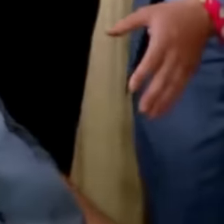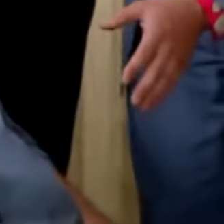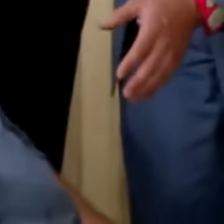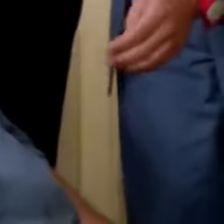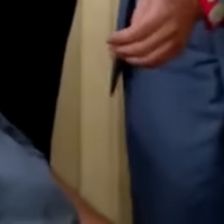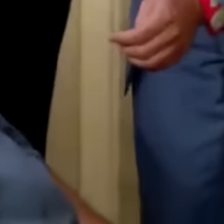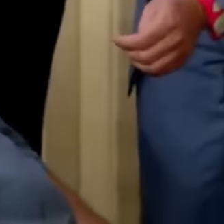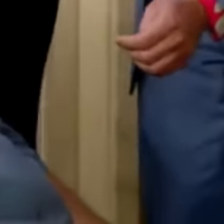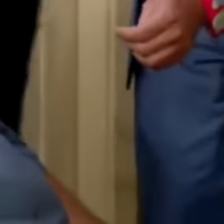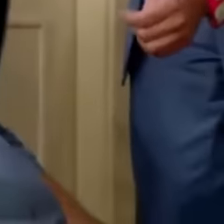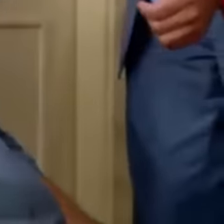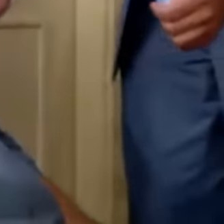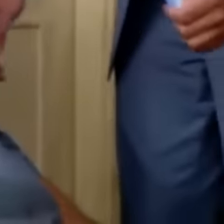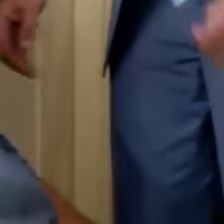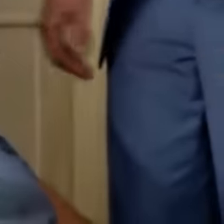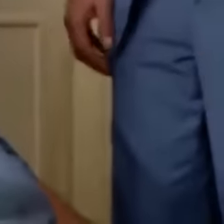Fehmi kendine geldi.